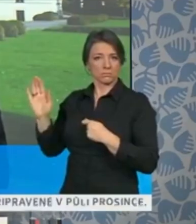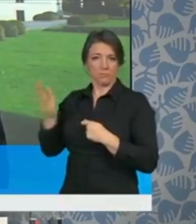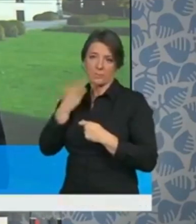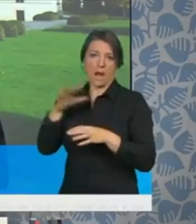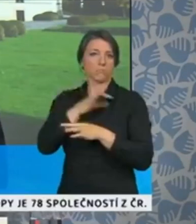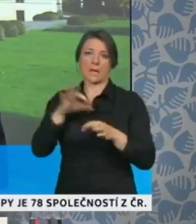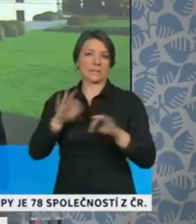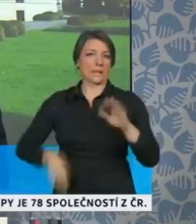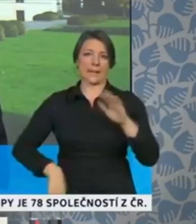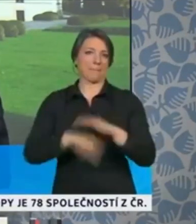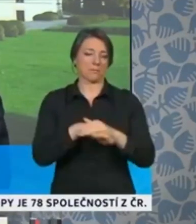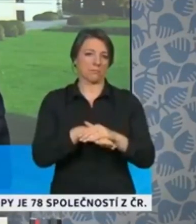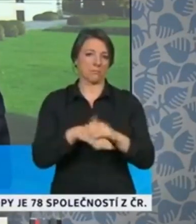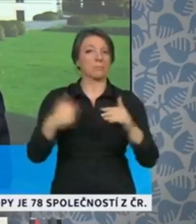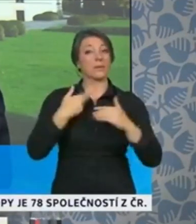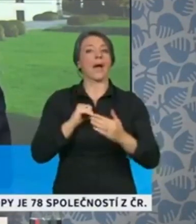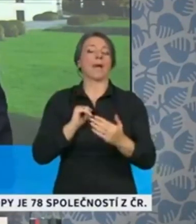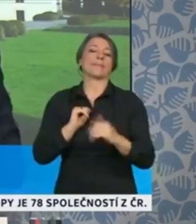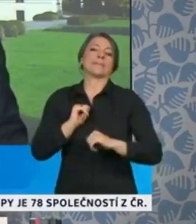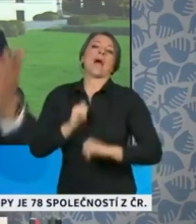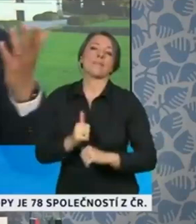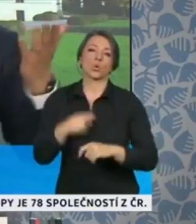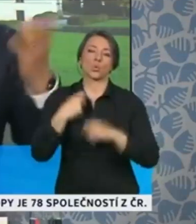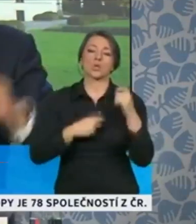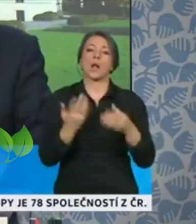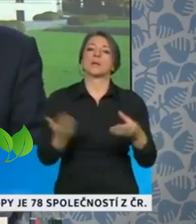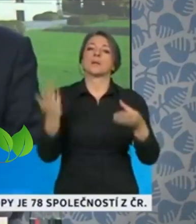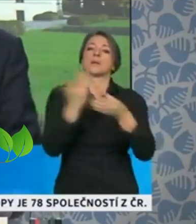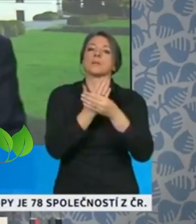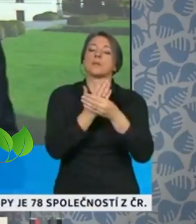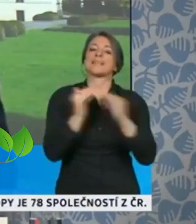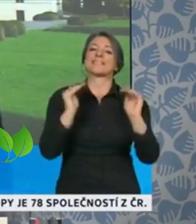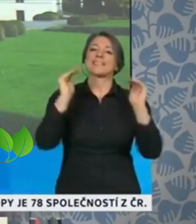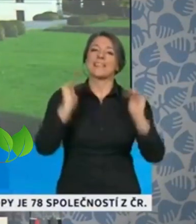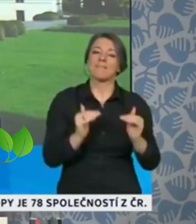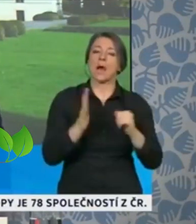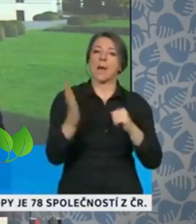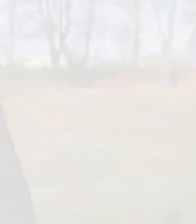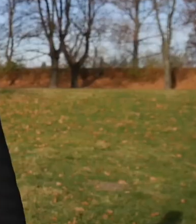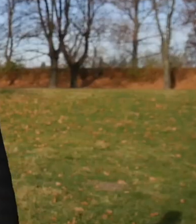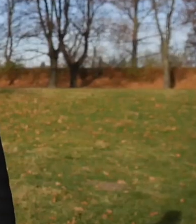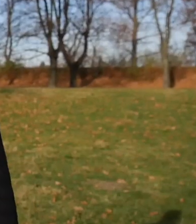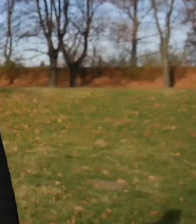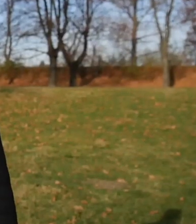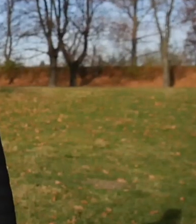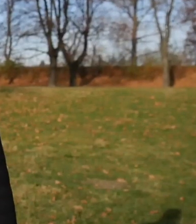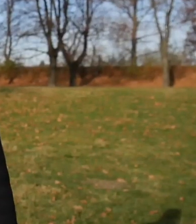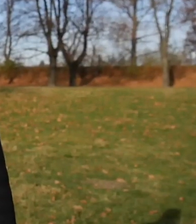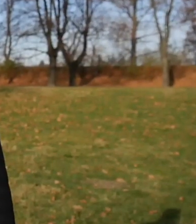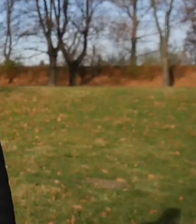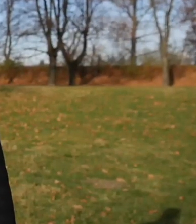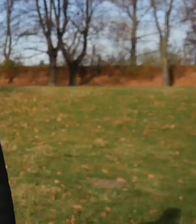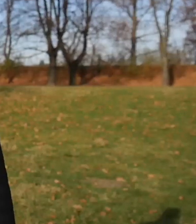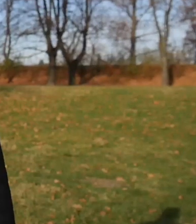Můj návrh slevy na snížení daní na 15% je na dva roky. Návrh pana premiéra